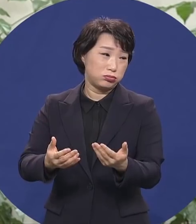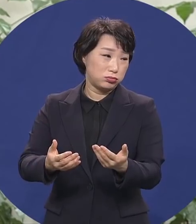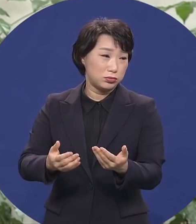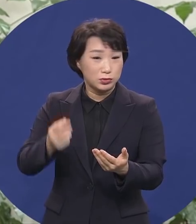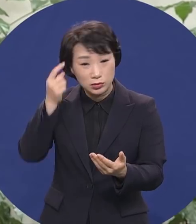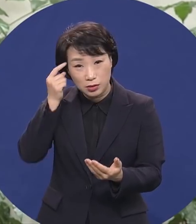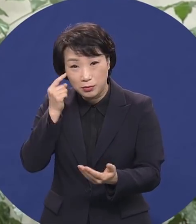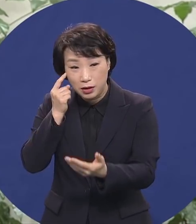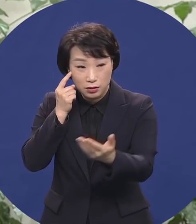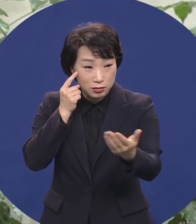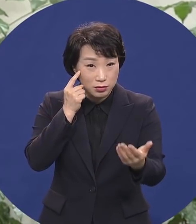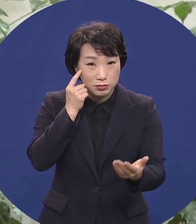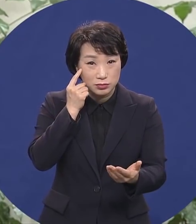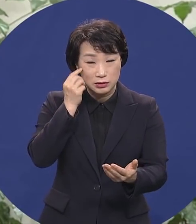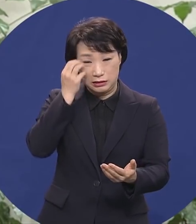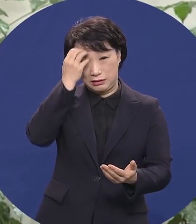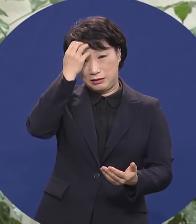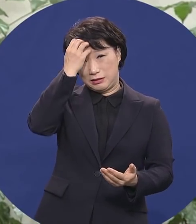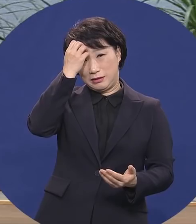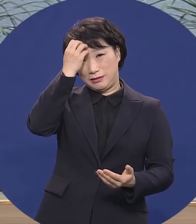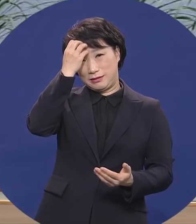한번 생각 한번 해보세요.